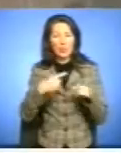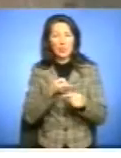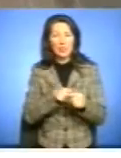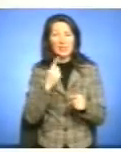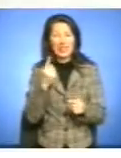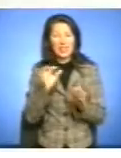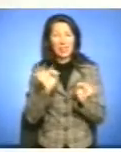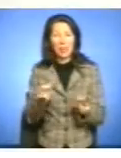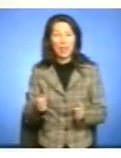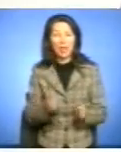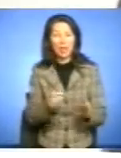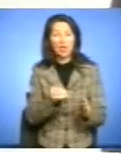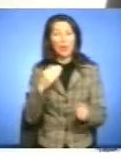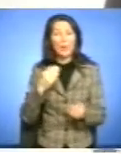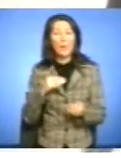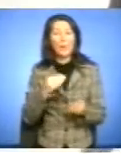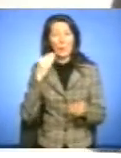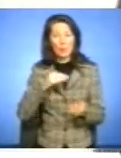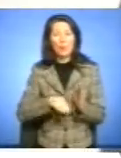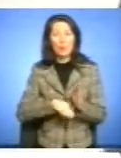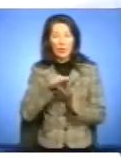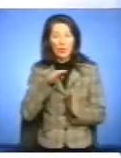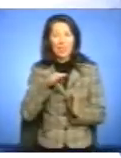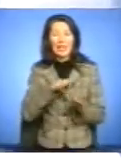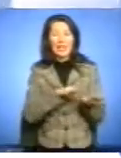шлях, щоб підвищити рівень життя людей.